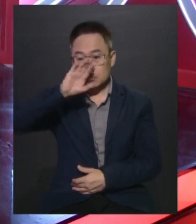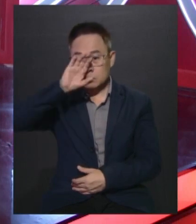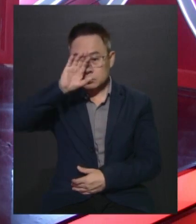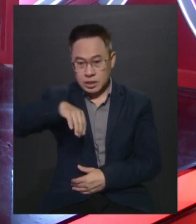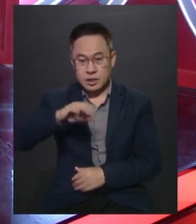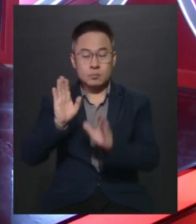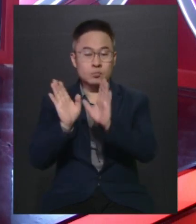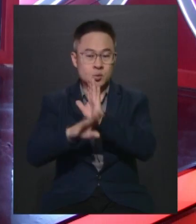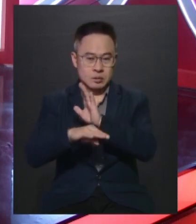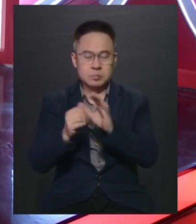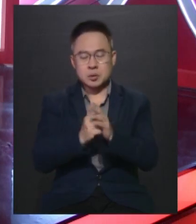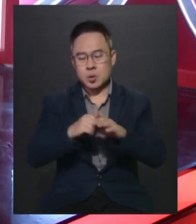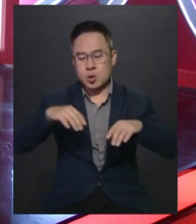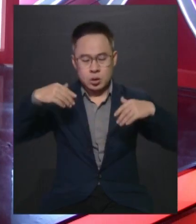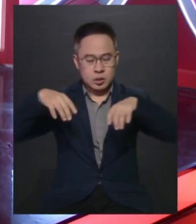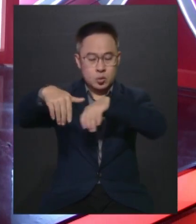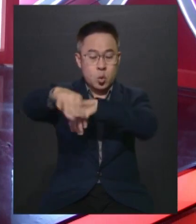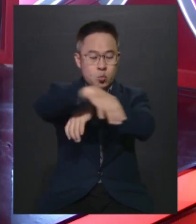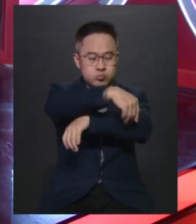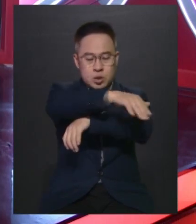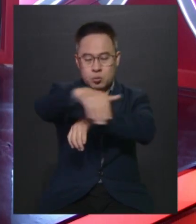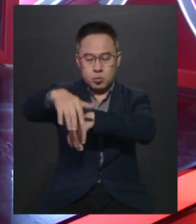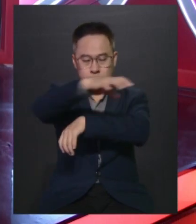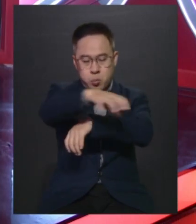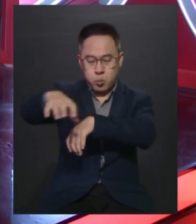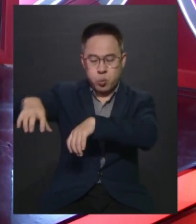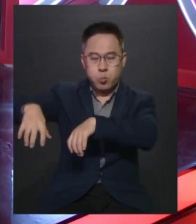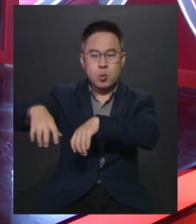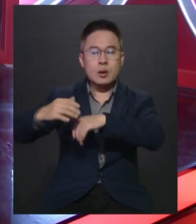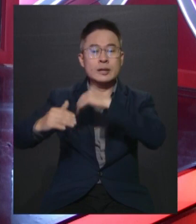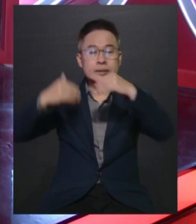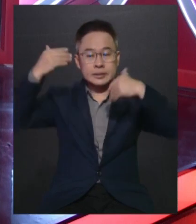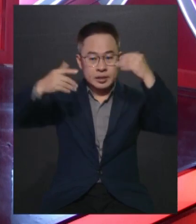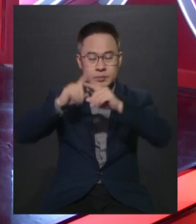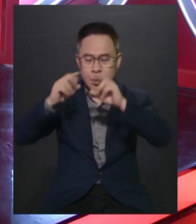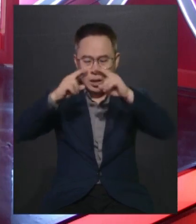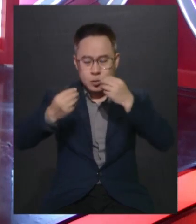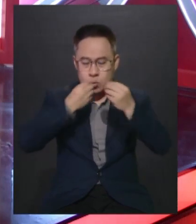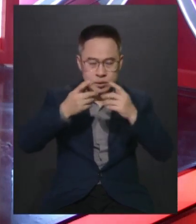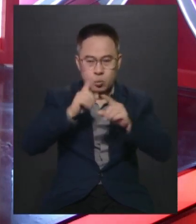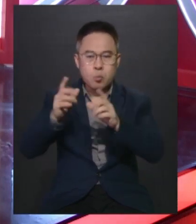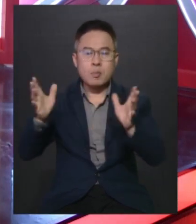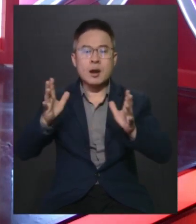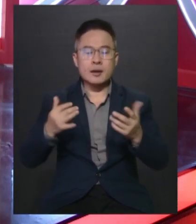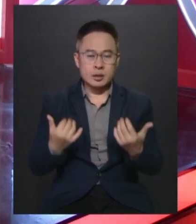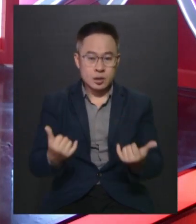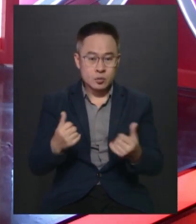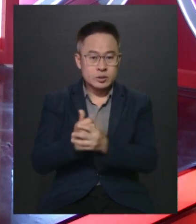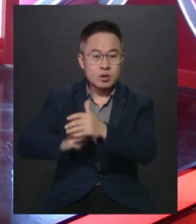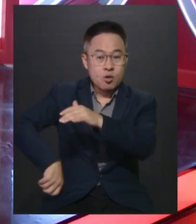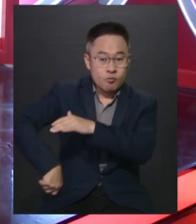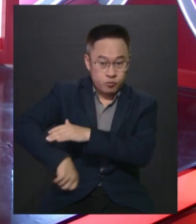จกรรมด้านนอกนี่เยอะมากนะครับไม่ใช่แค่ไปดูรถแข่งอย่างเดียวนะครับไปบุรีรัมย์ได้เที่ยวด้วยแล้ววันนี้เนี่ยไม่ใช่แค่รถแข่งนะครับฟุตบอลไงฮะ ใ